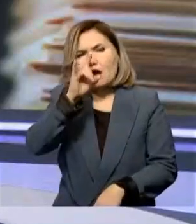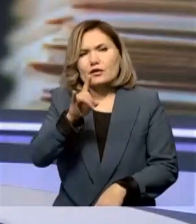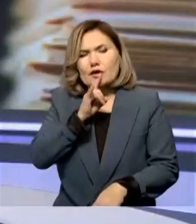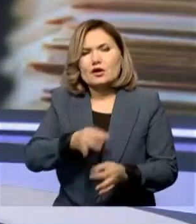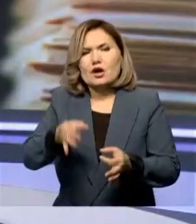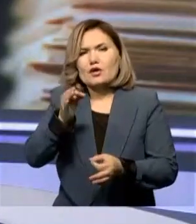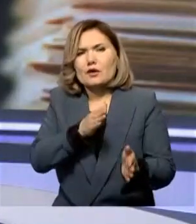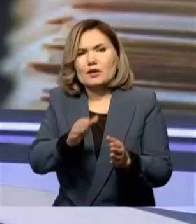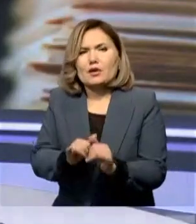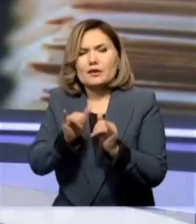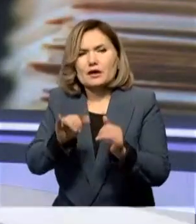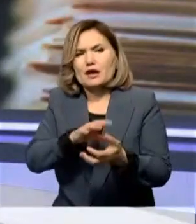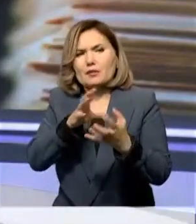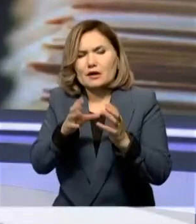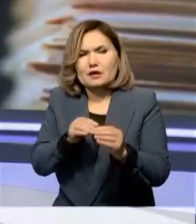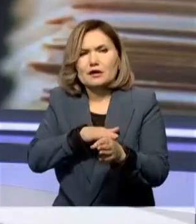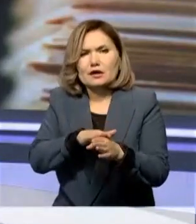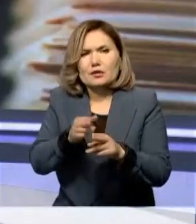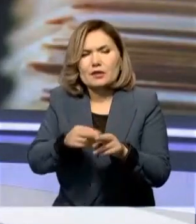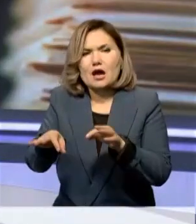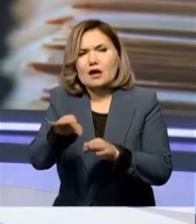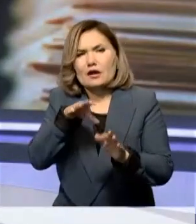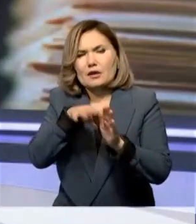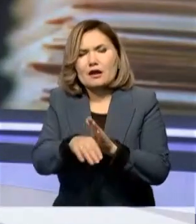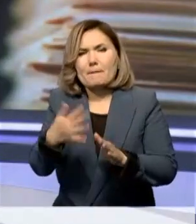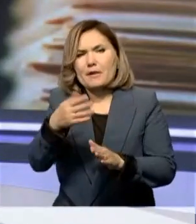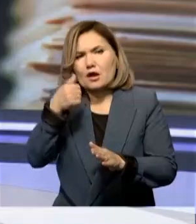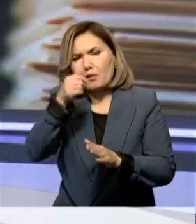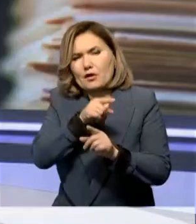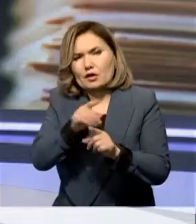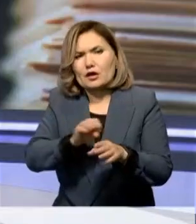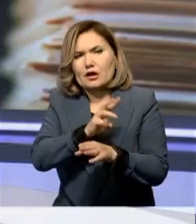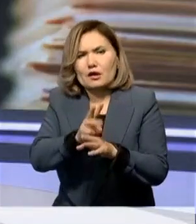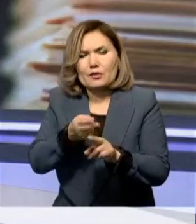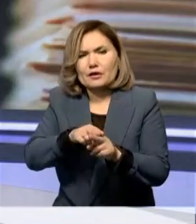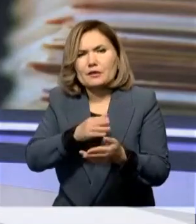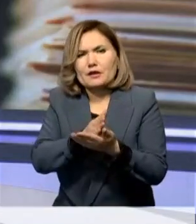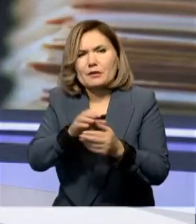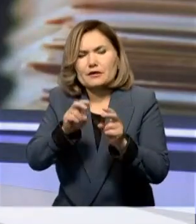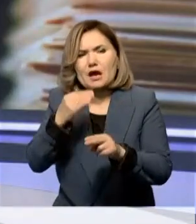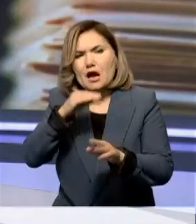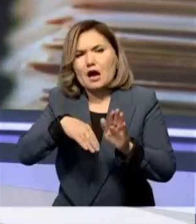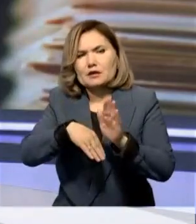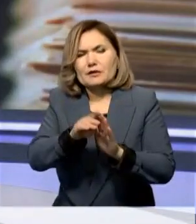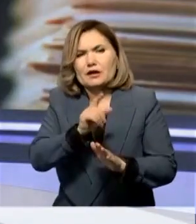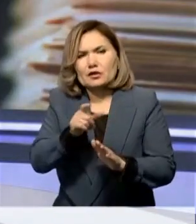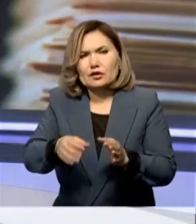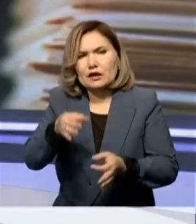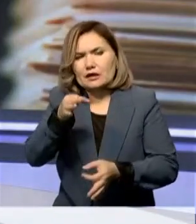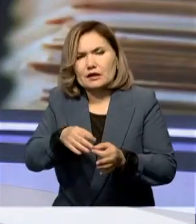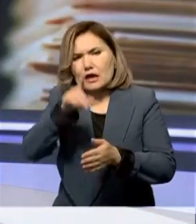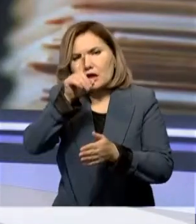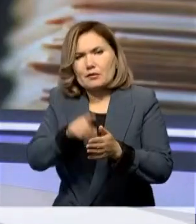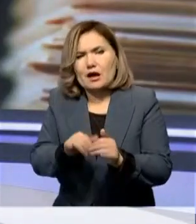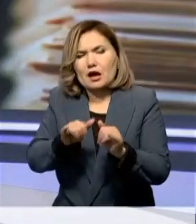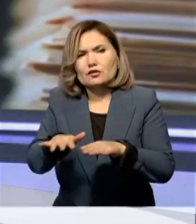Отандық сот жүйесін дамыту стратегиясы жасалды. Жоба алдағы 5 жылды қамтиды. Ол саладағы қызмет сапасы мен азаматтардың сотқа